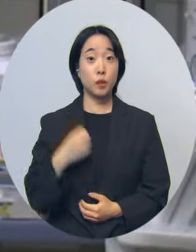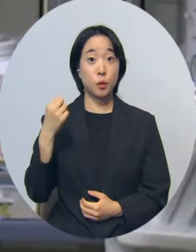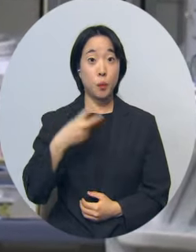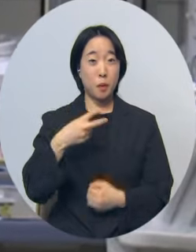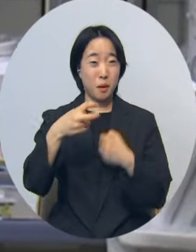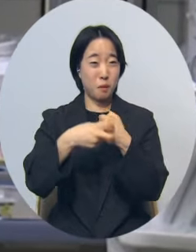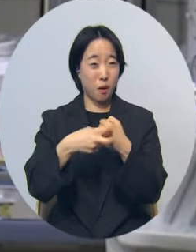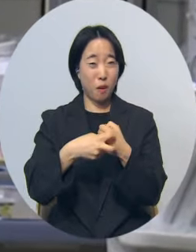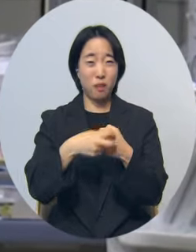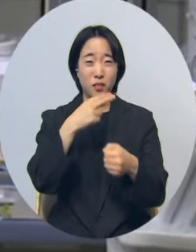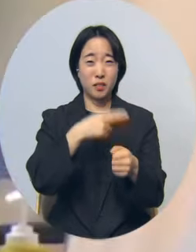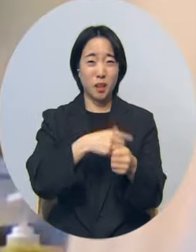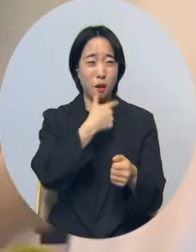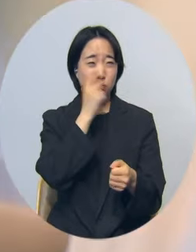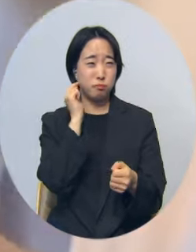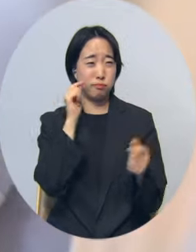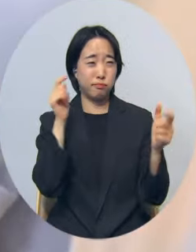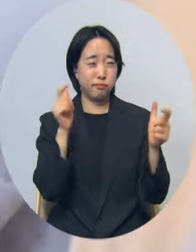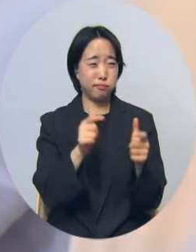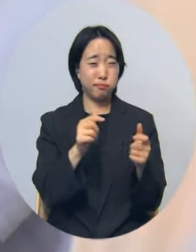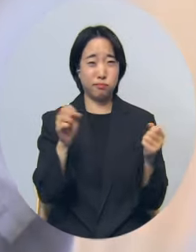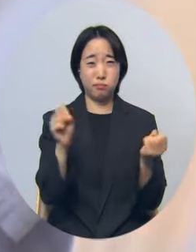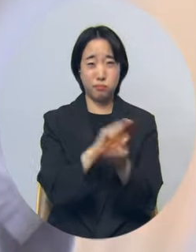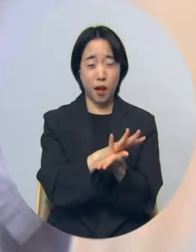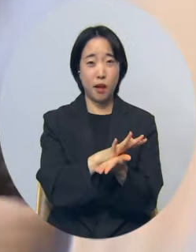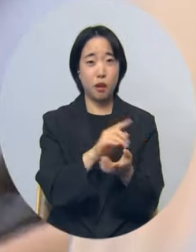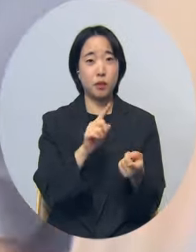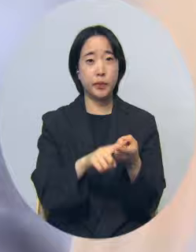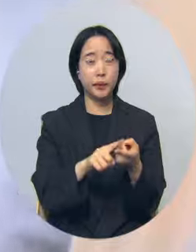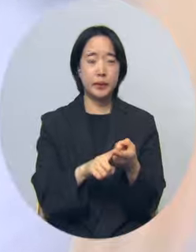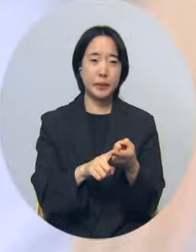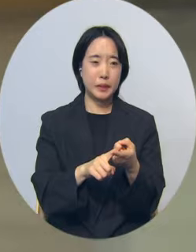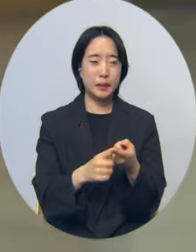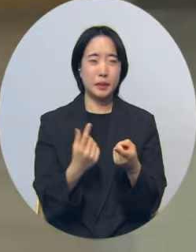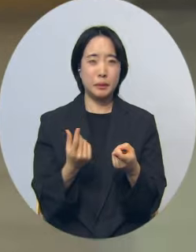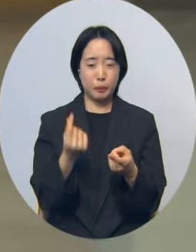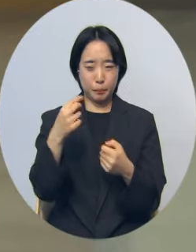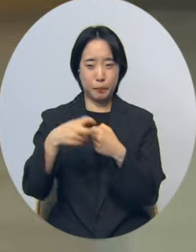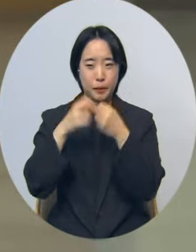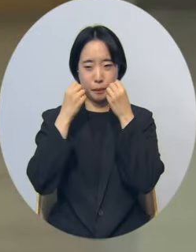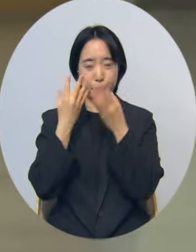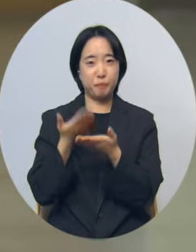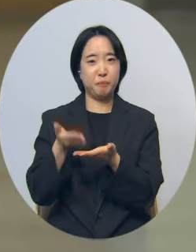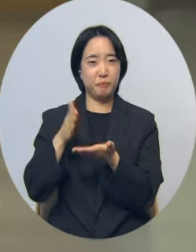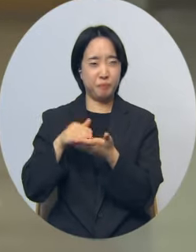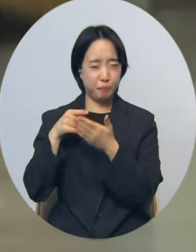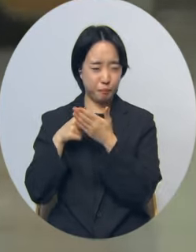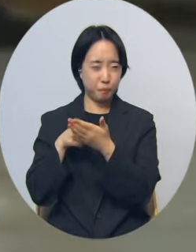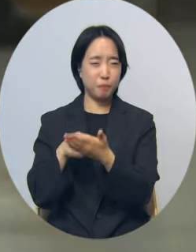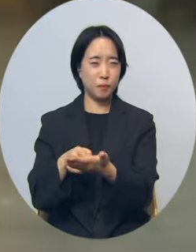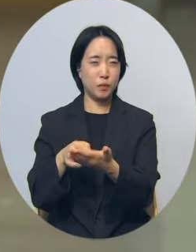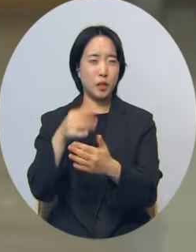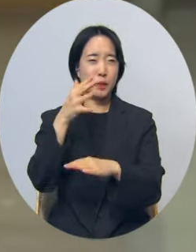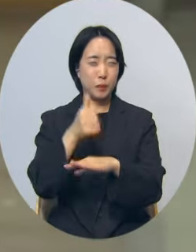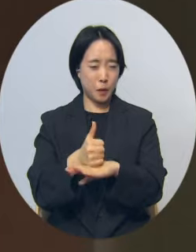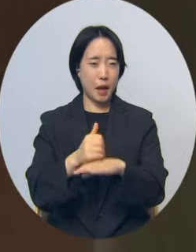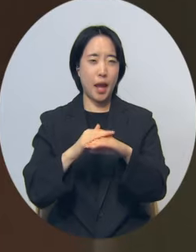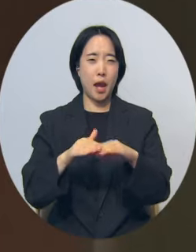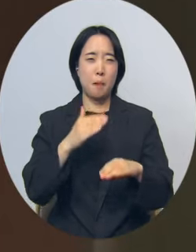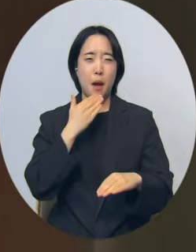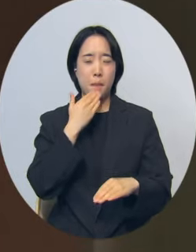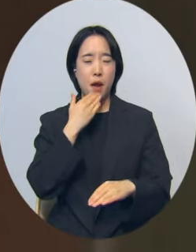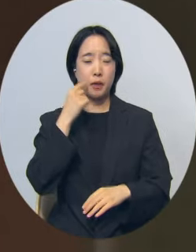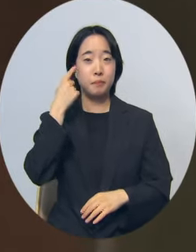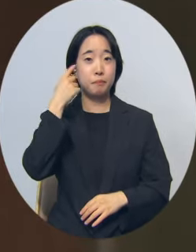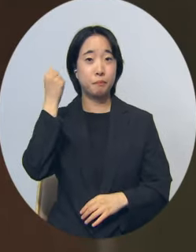사태가 언제까지 갈지 장담하긴 어렵지만 의료계 혁과제를 속도감 있게 추진해야 공백의 장기화를 방지할 수